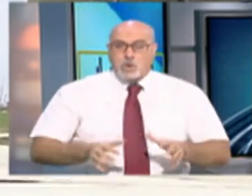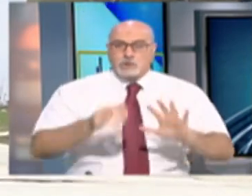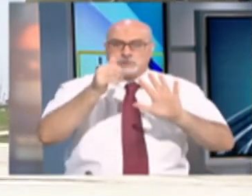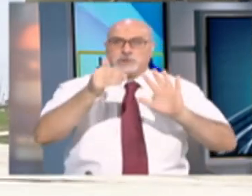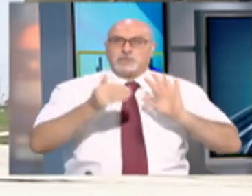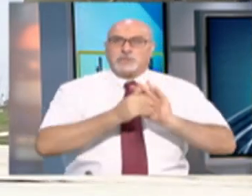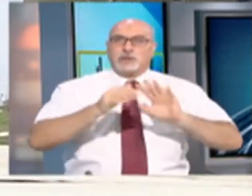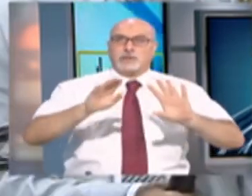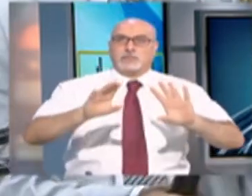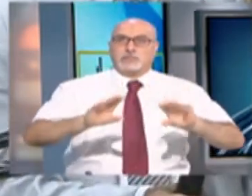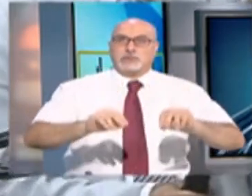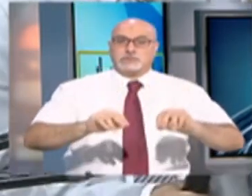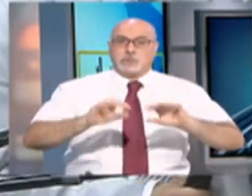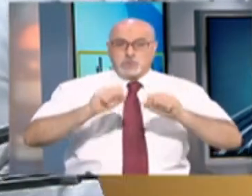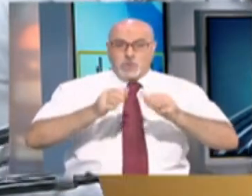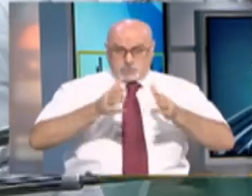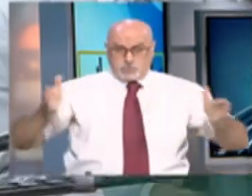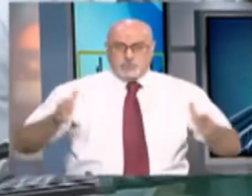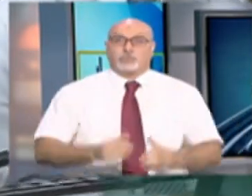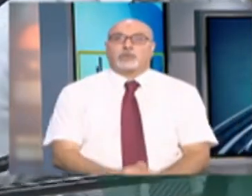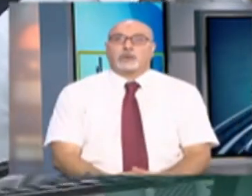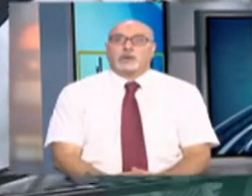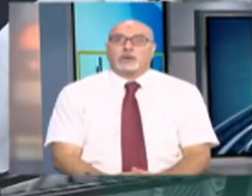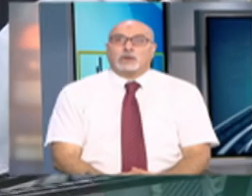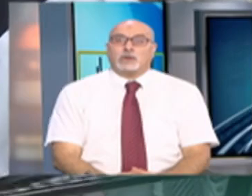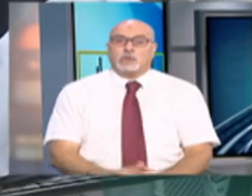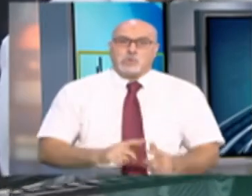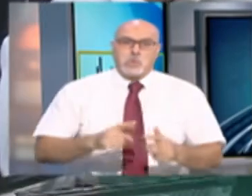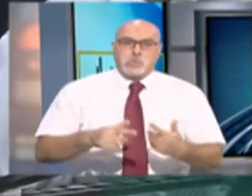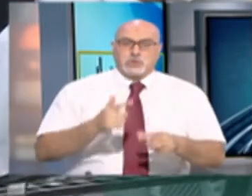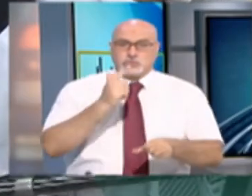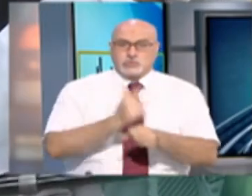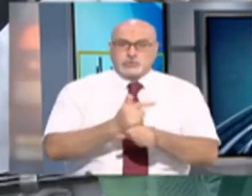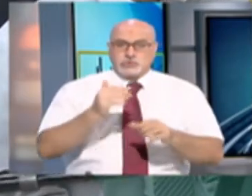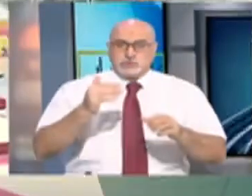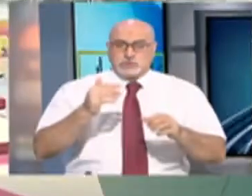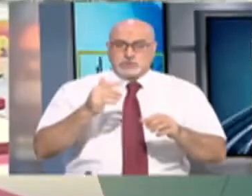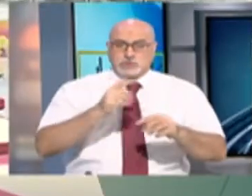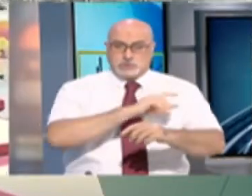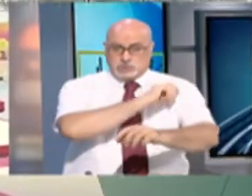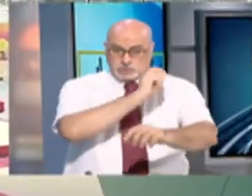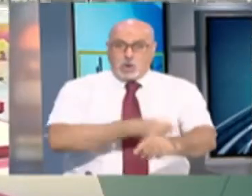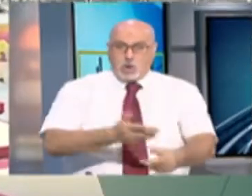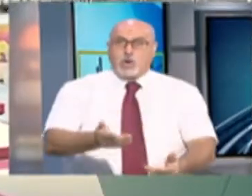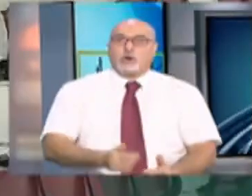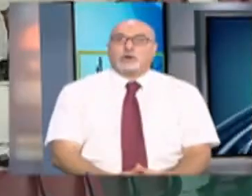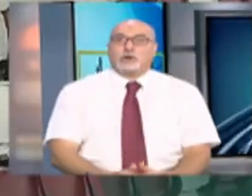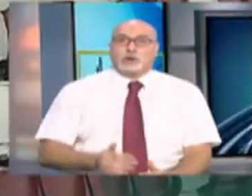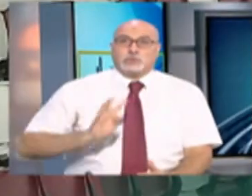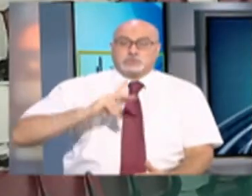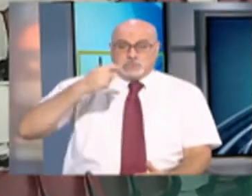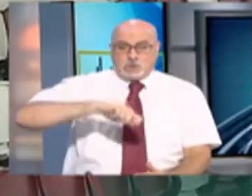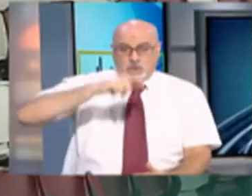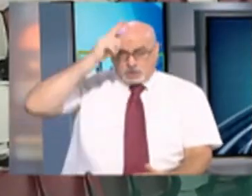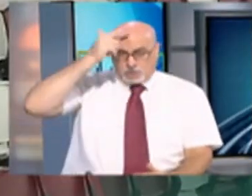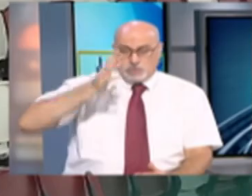ألاف مقعد قابلة للتوسعة، بإمكانها احتضان 12 تخصصا، كما وقف رئيس الجمهورية